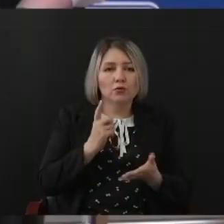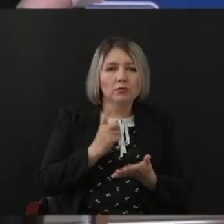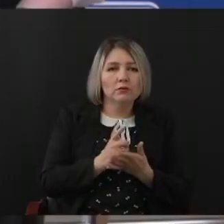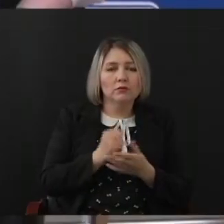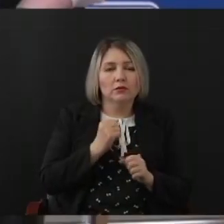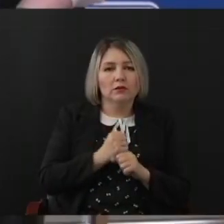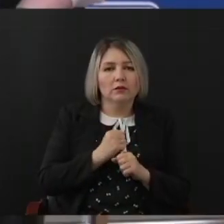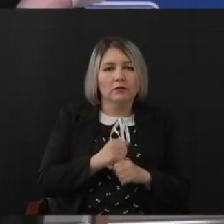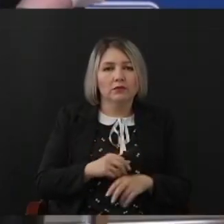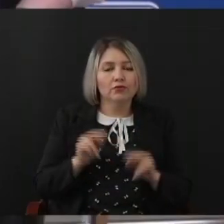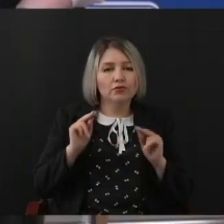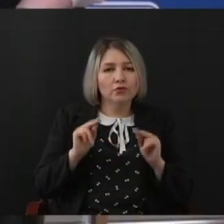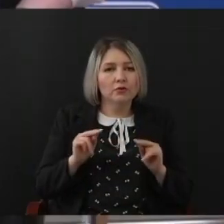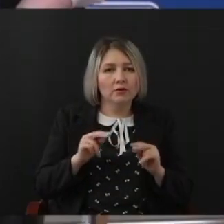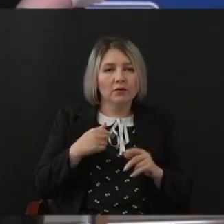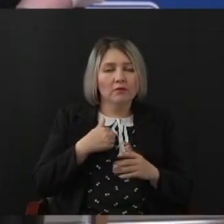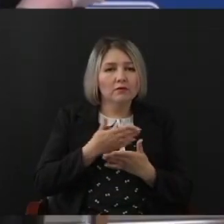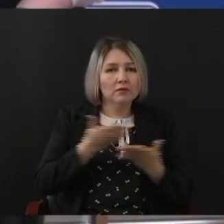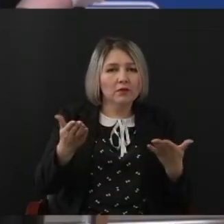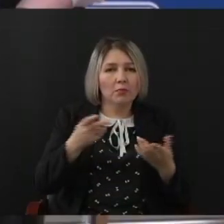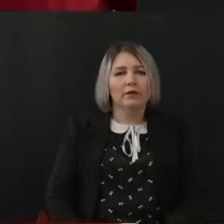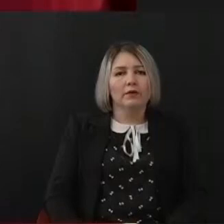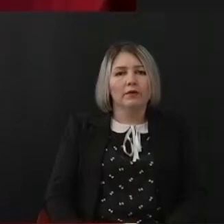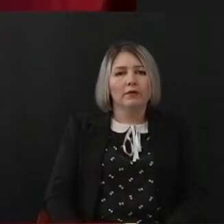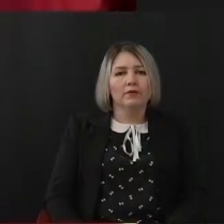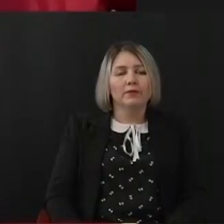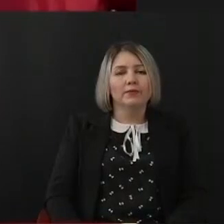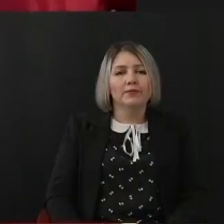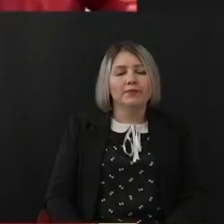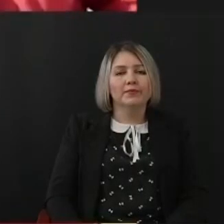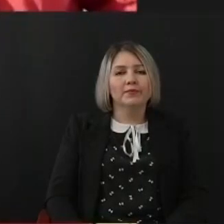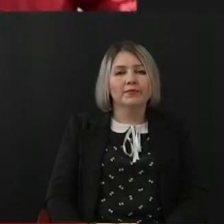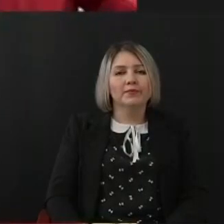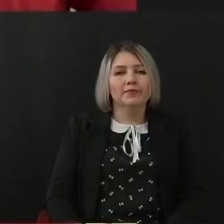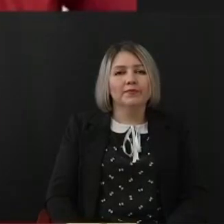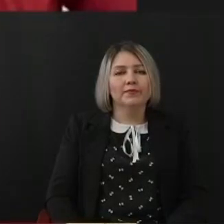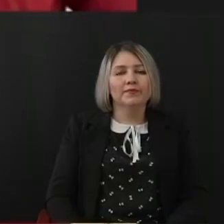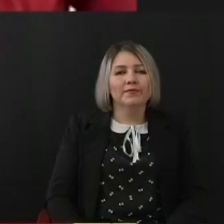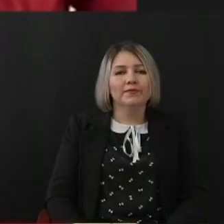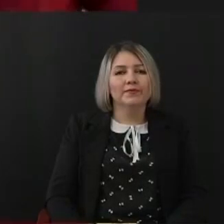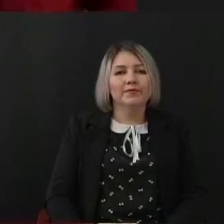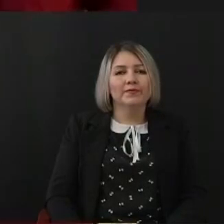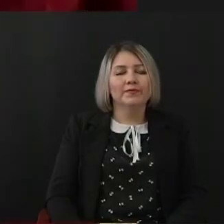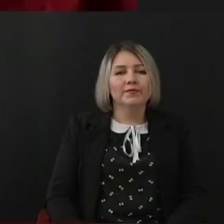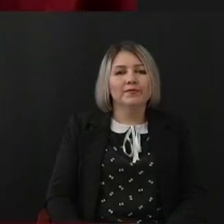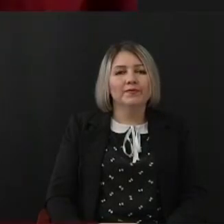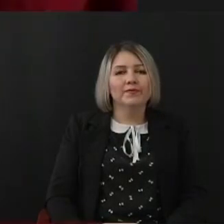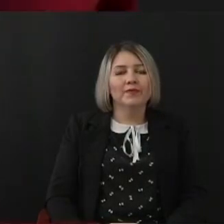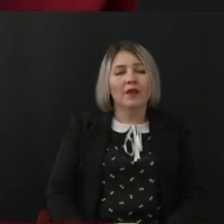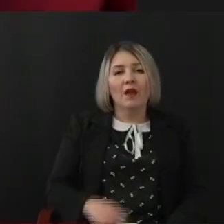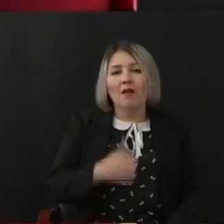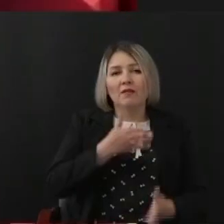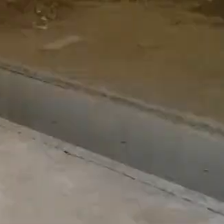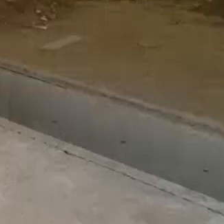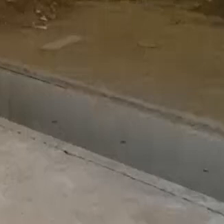зависит демографическая ситуация. Кроме того, с мертвой точки наконец-то сдвинулось строительство приюта для бездомных животных. Что касается